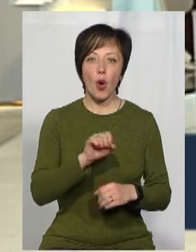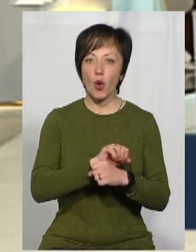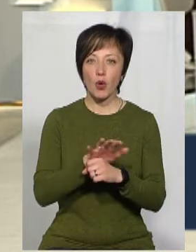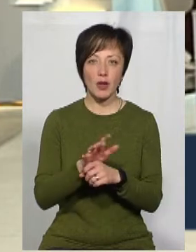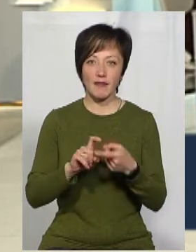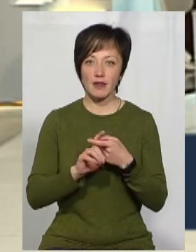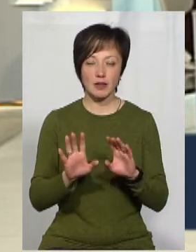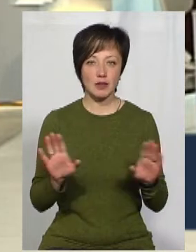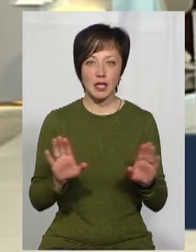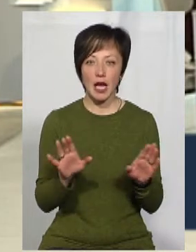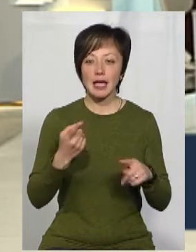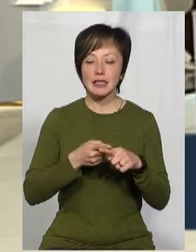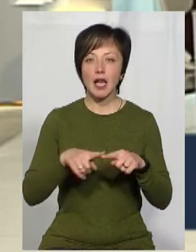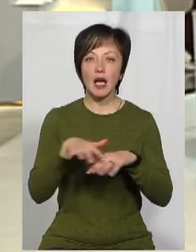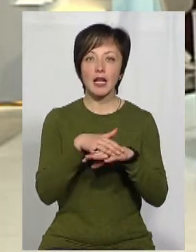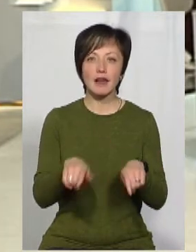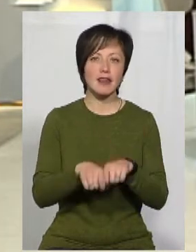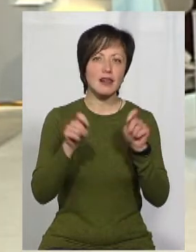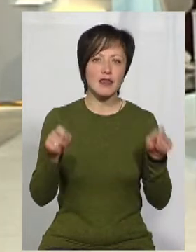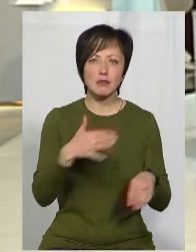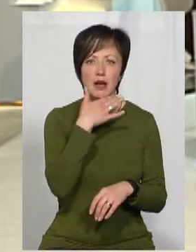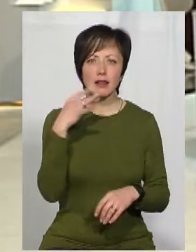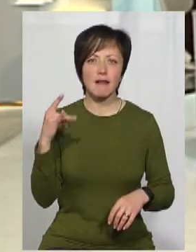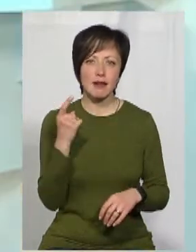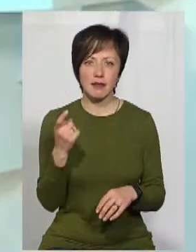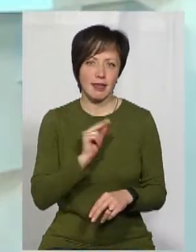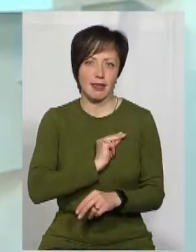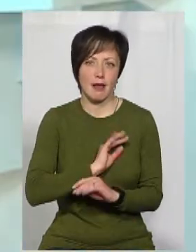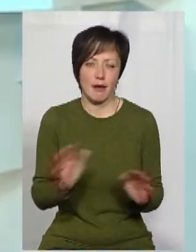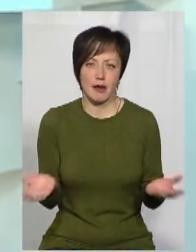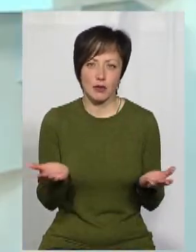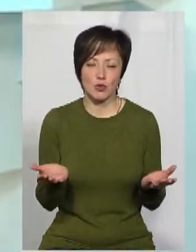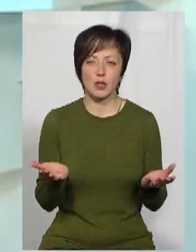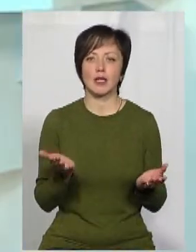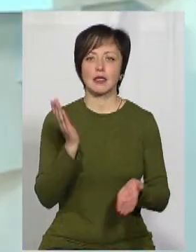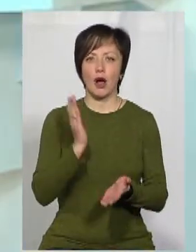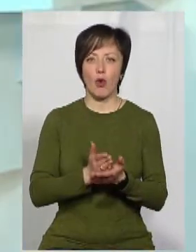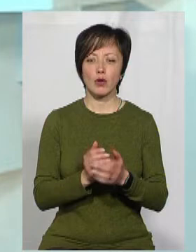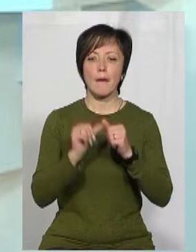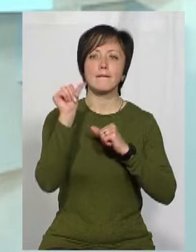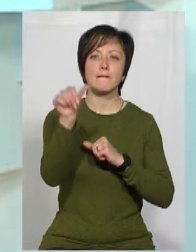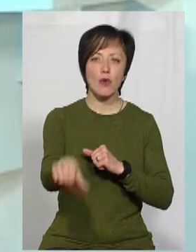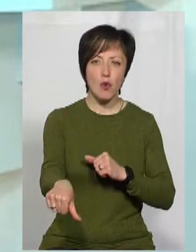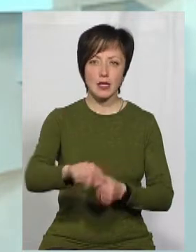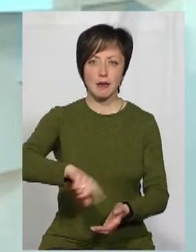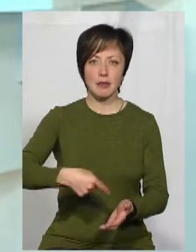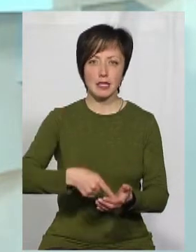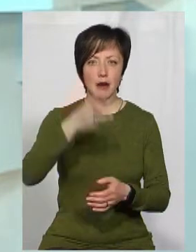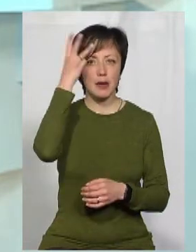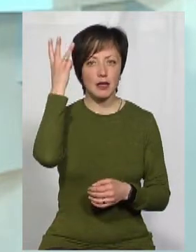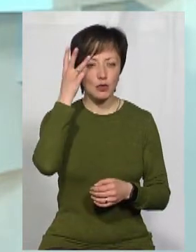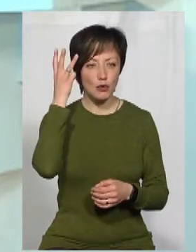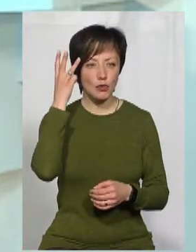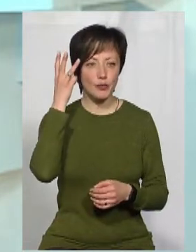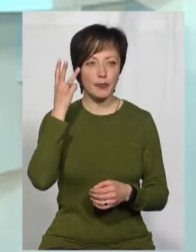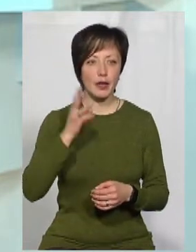коронавірусу. Той ринок відкривався вже 12 разів. Він не працюючий. Він знаходиться поза межами міста